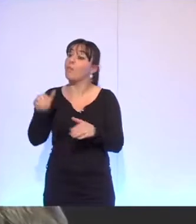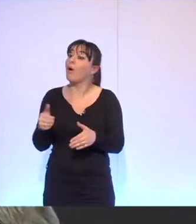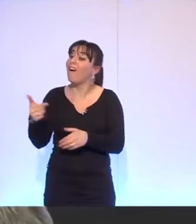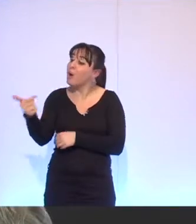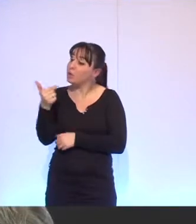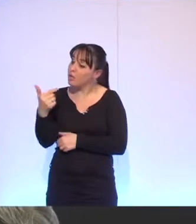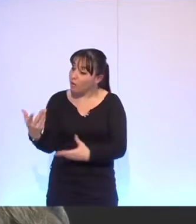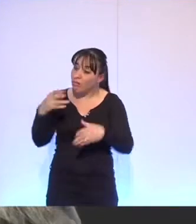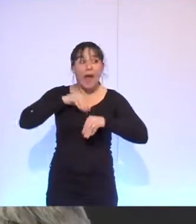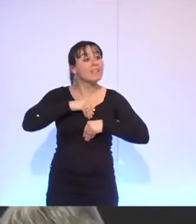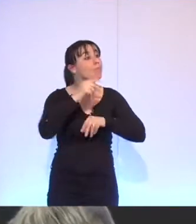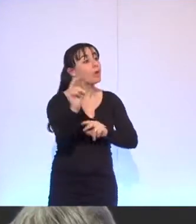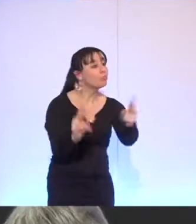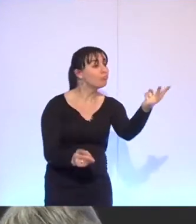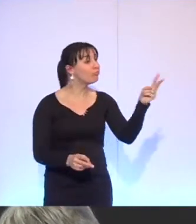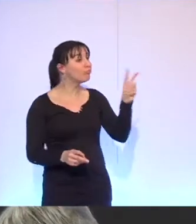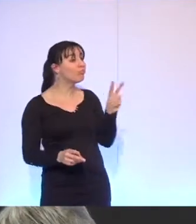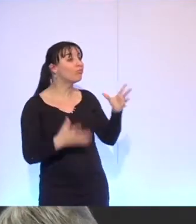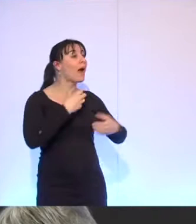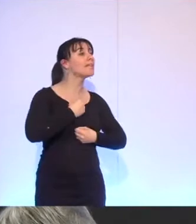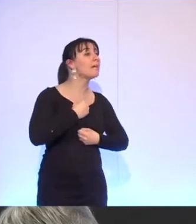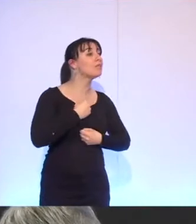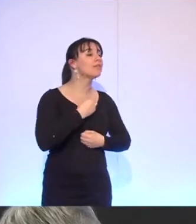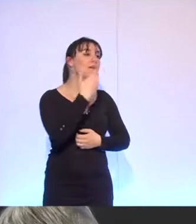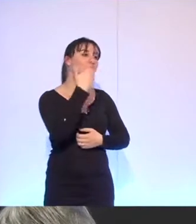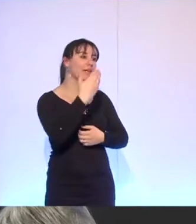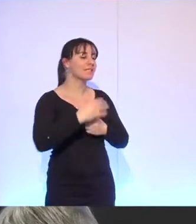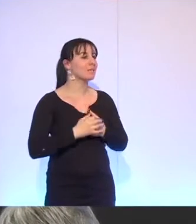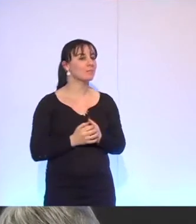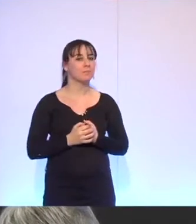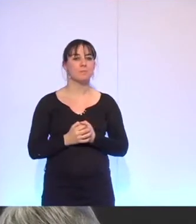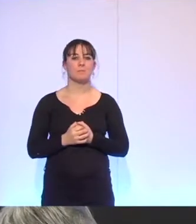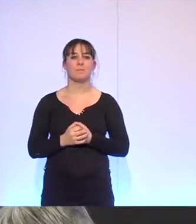éventuellement vous seriez prête à revenir pour ce deuxième scrutin ? Merci.